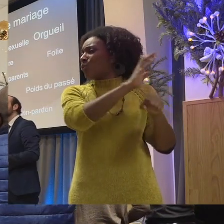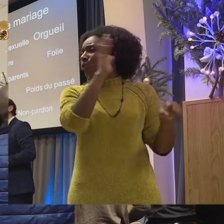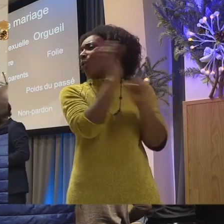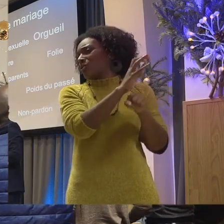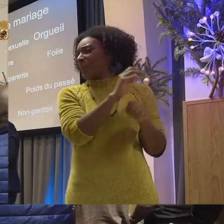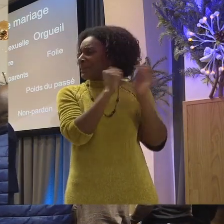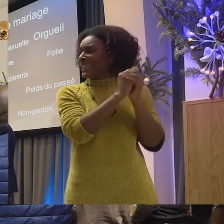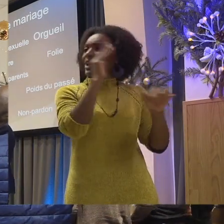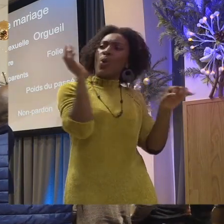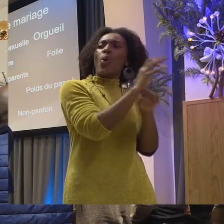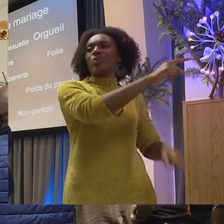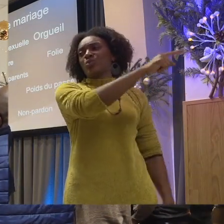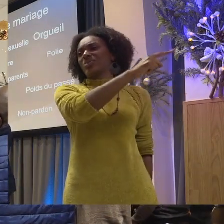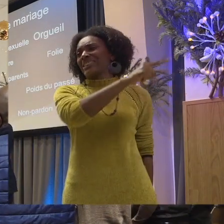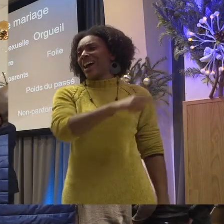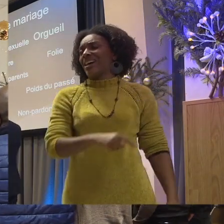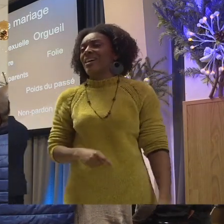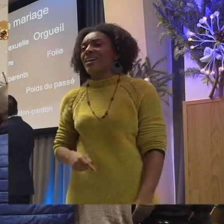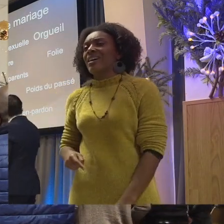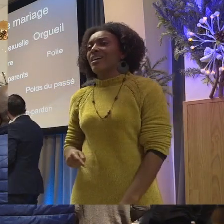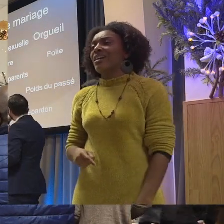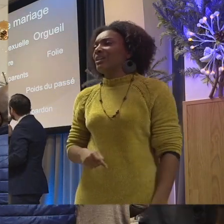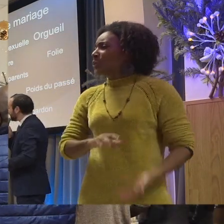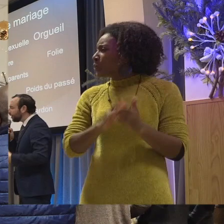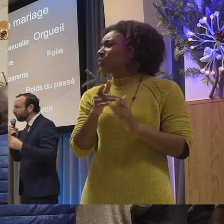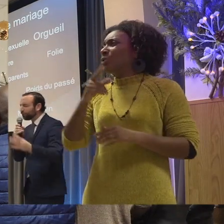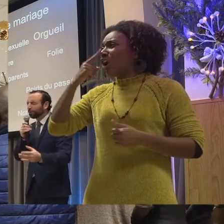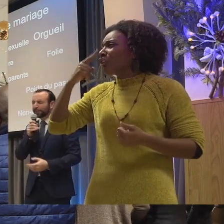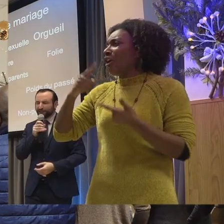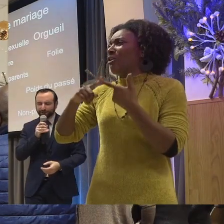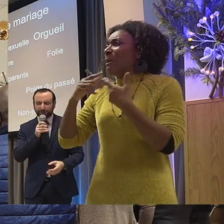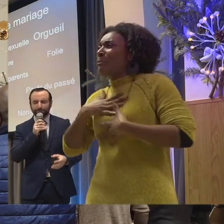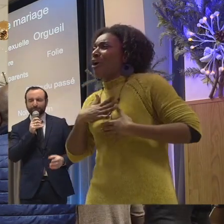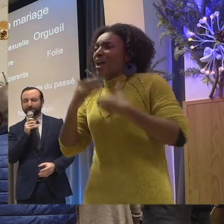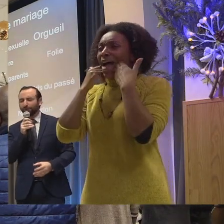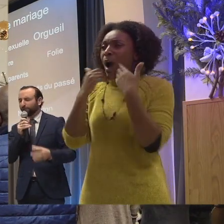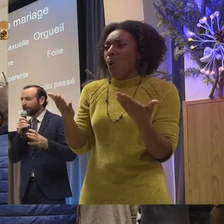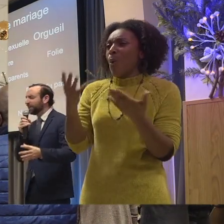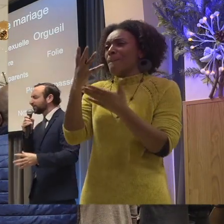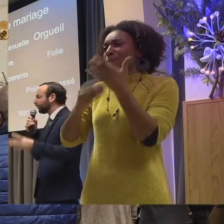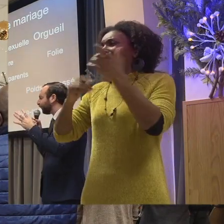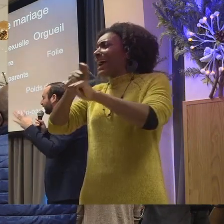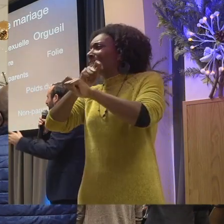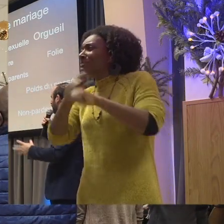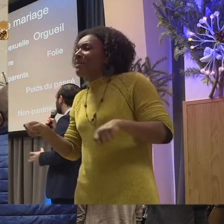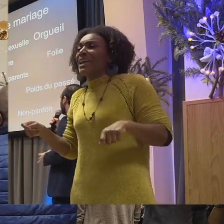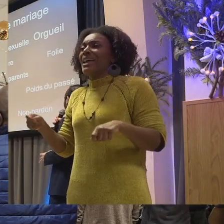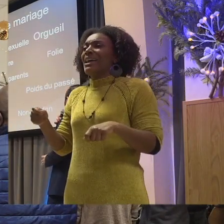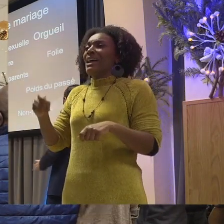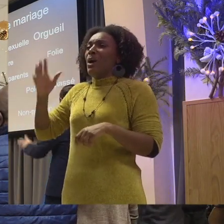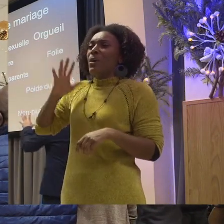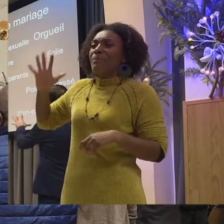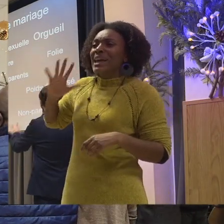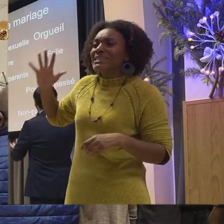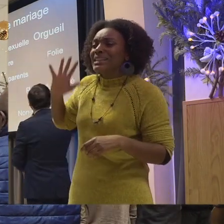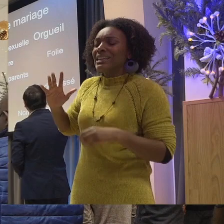puissance nécessaire pour que nous ne tombions pas dans toutes ces choses. Seigneur, nous voulons te prier ensemble ce matin en tant qu'église, en tant que famille, afin